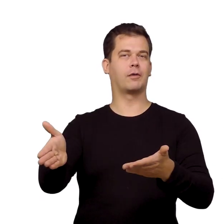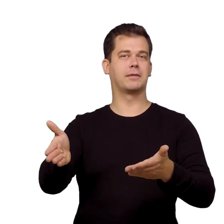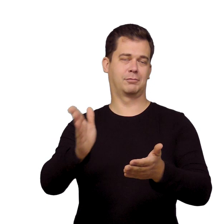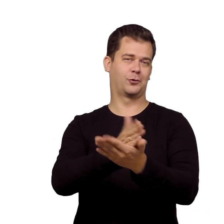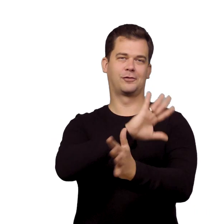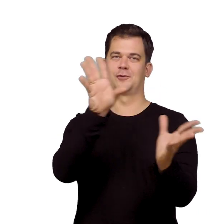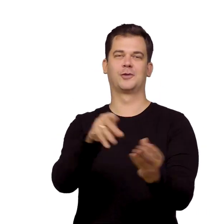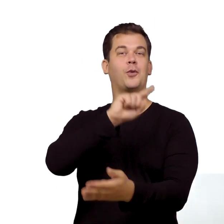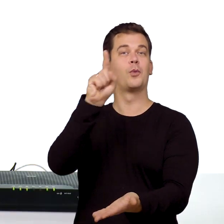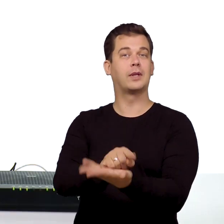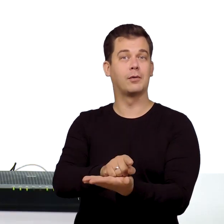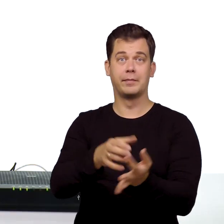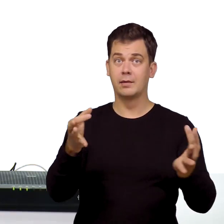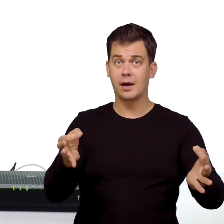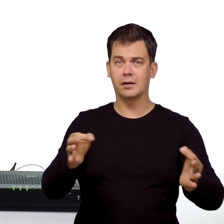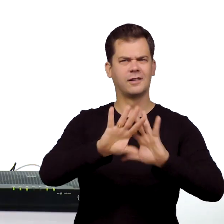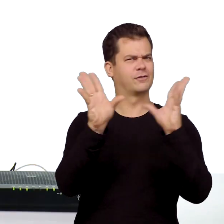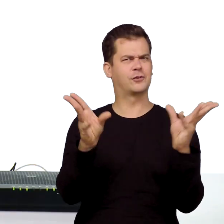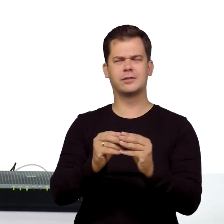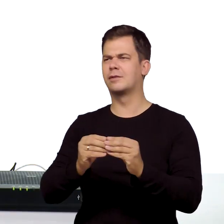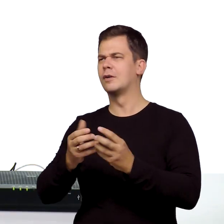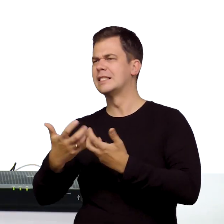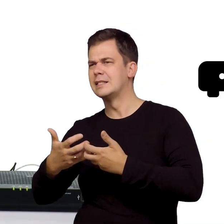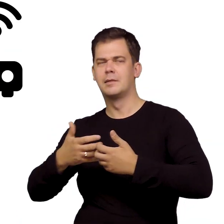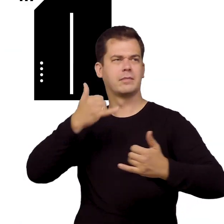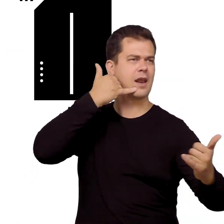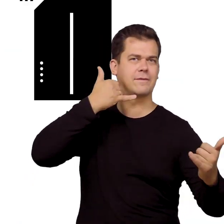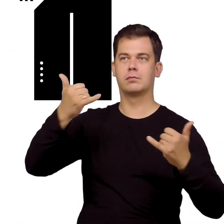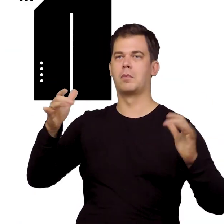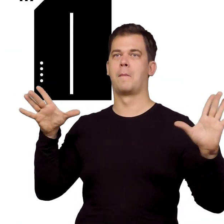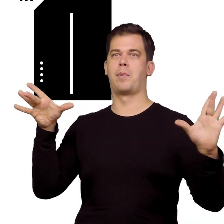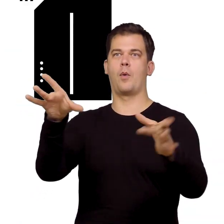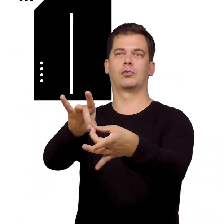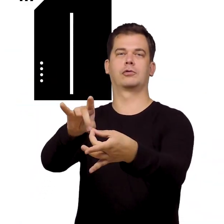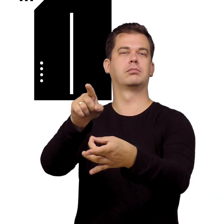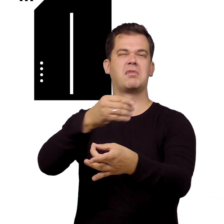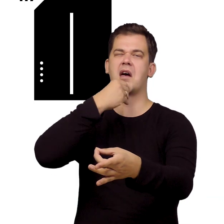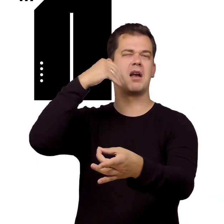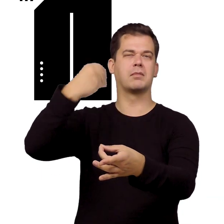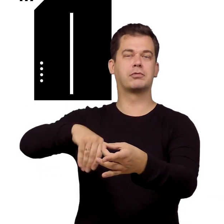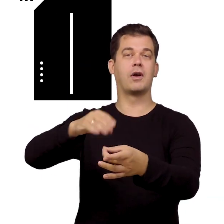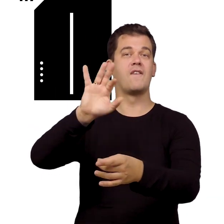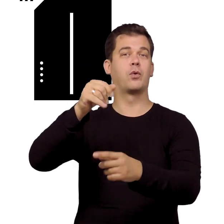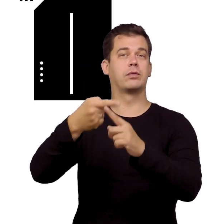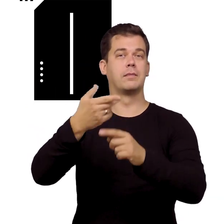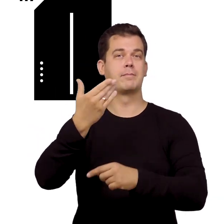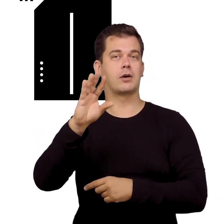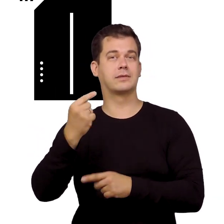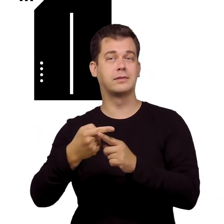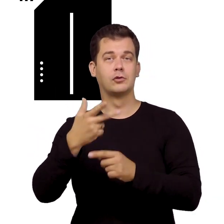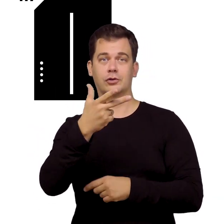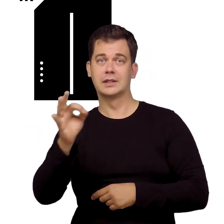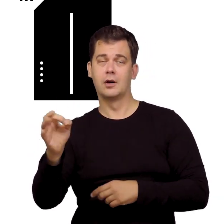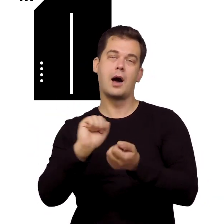Gotowe, wszystko się udało. Od tej pory Twoje urządzenia będą automatycznie łączyły się z najlepszym źródłem Wi-Fi, z Fanboxem